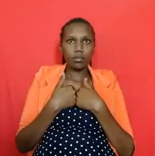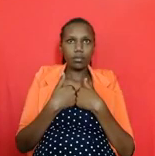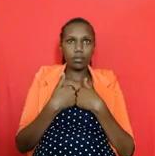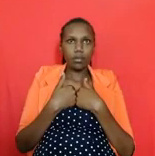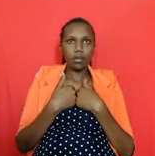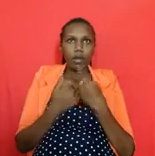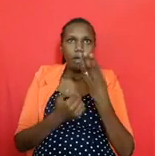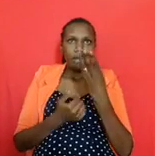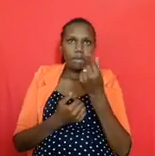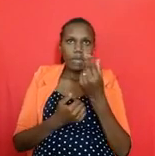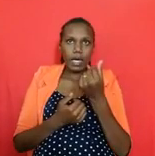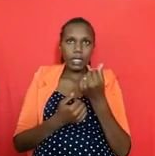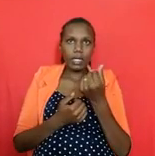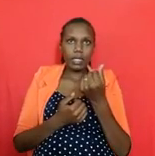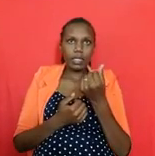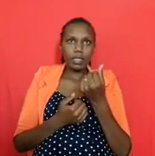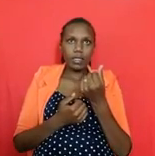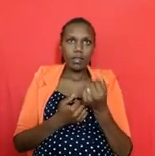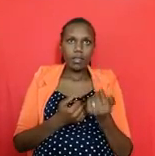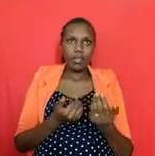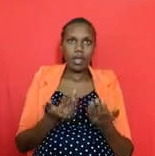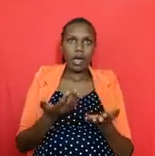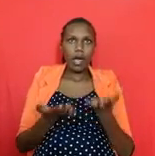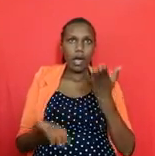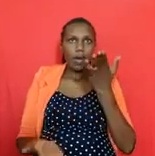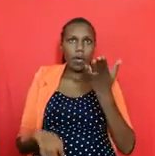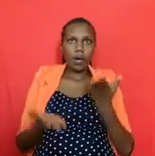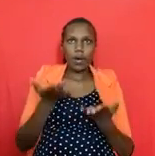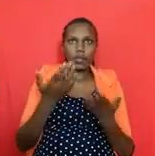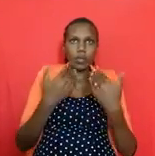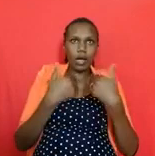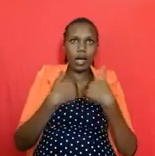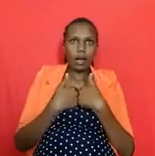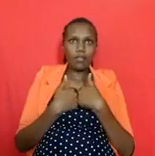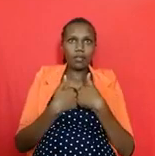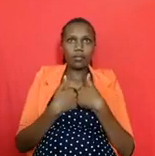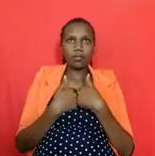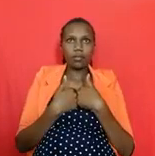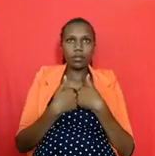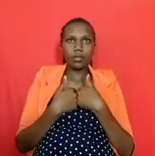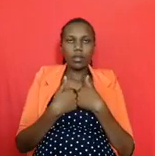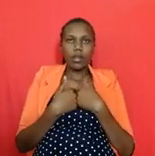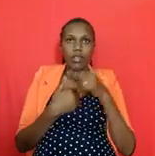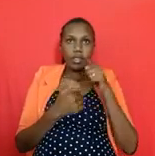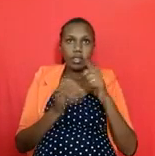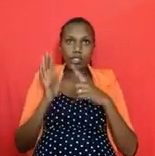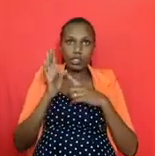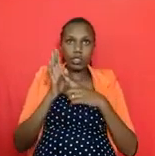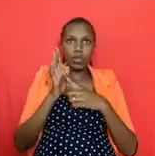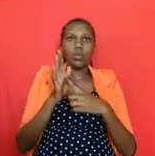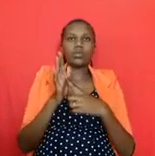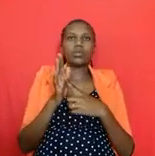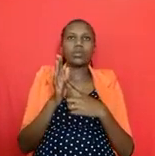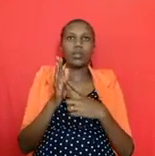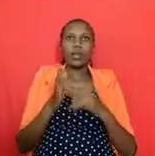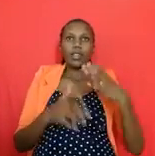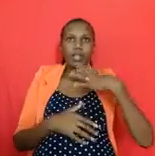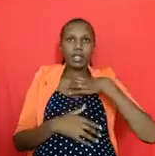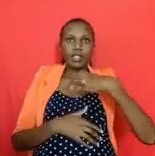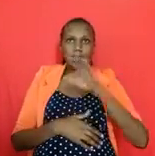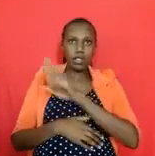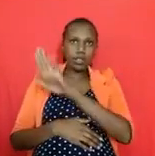statement of financial position kana balance sheet arĩa megũkoma mĩũĩ as balance sheet ĩno nĩyo statement ĩrĩa yonanagia ũtonga